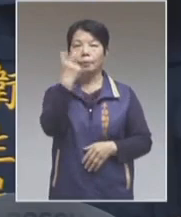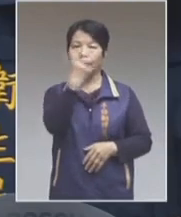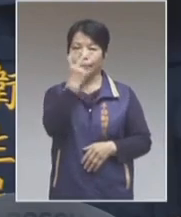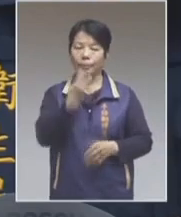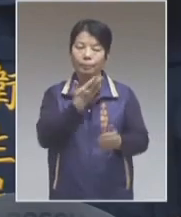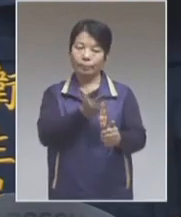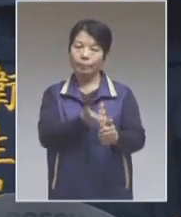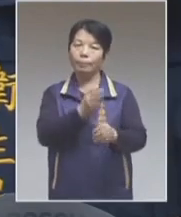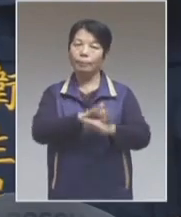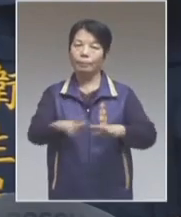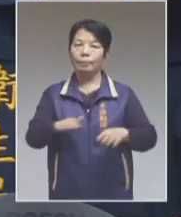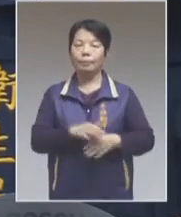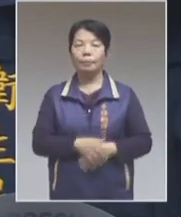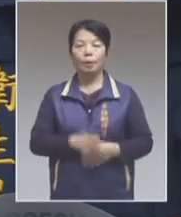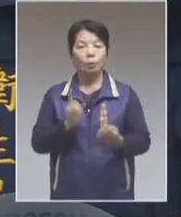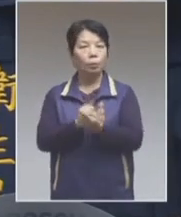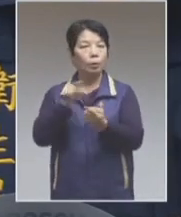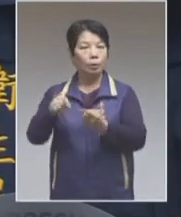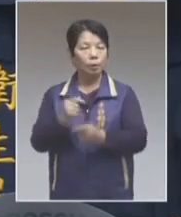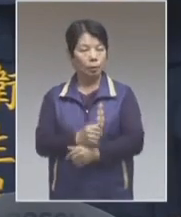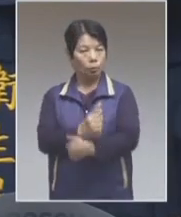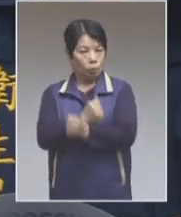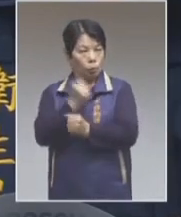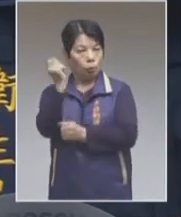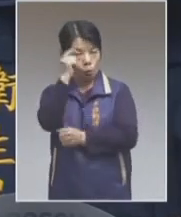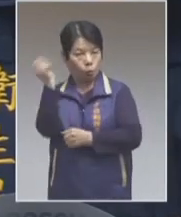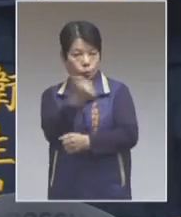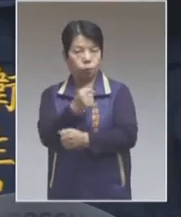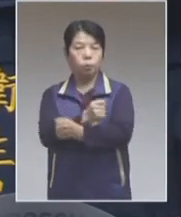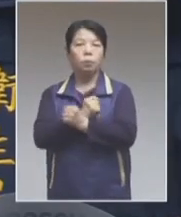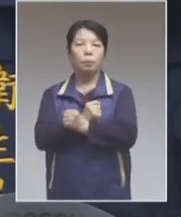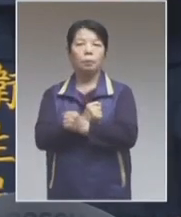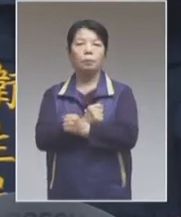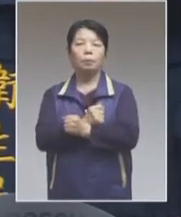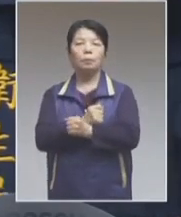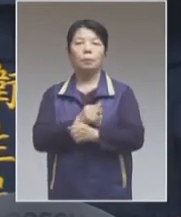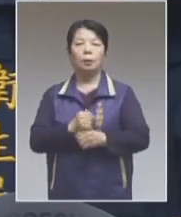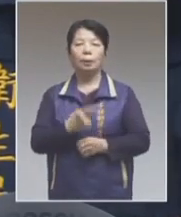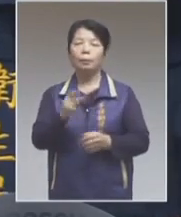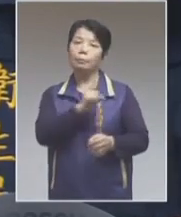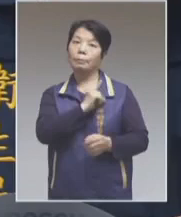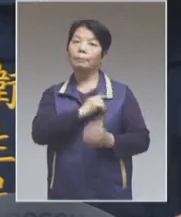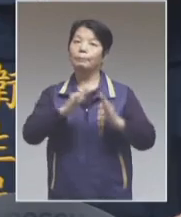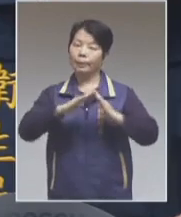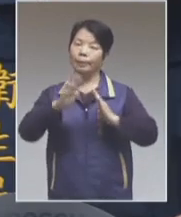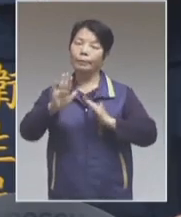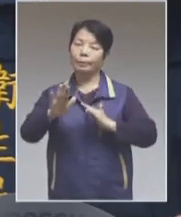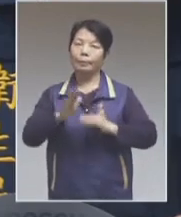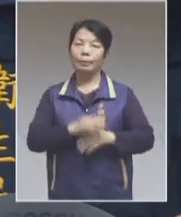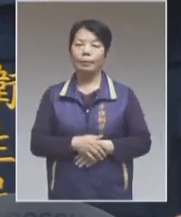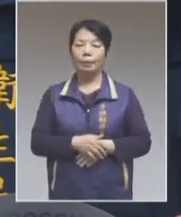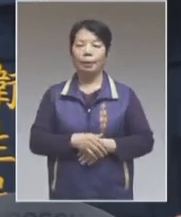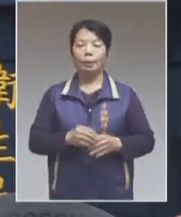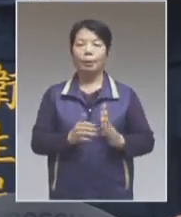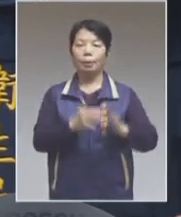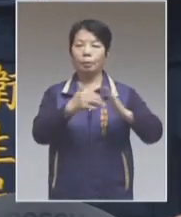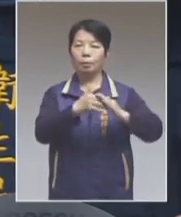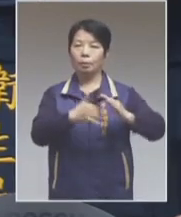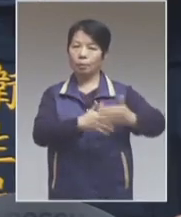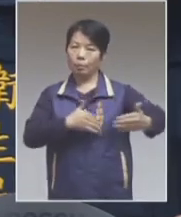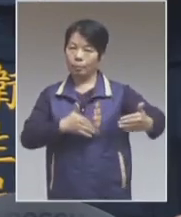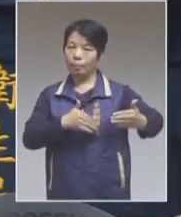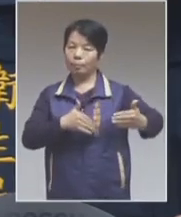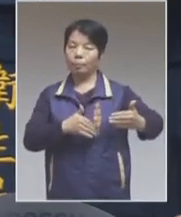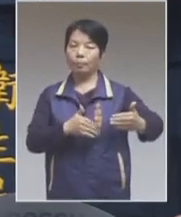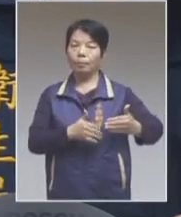也对于这个部分有所警觉了，自己家里面也备了一些。那在居家隔离的第六天，也就